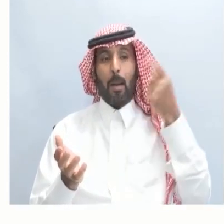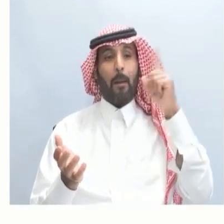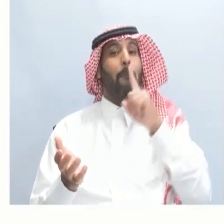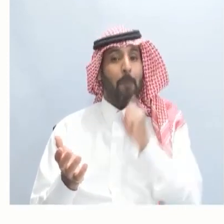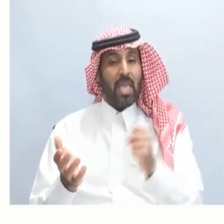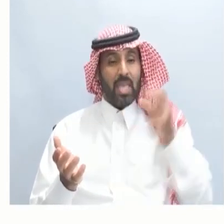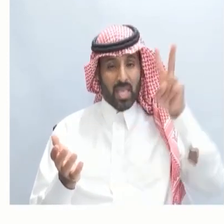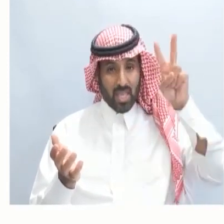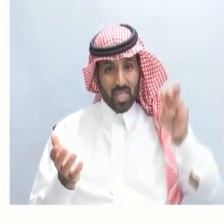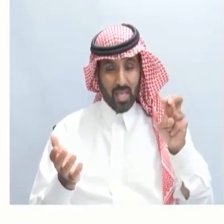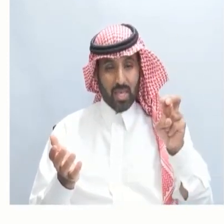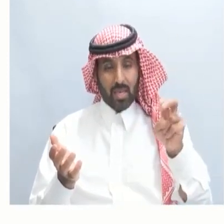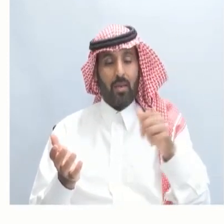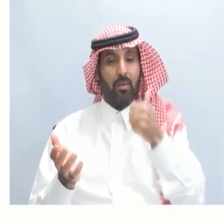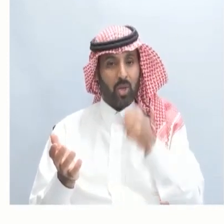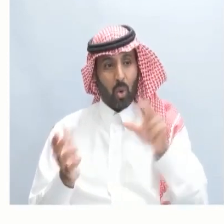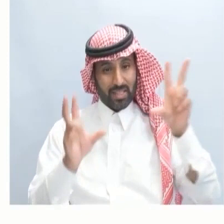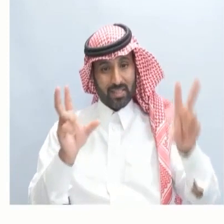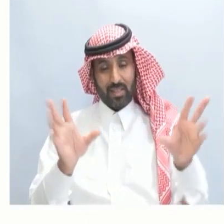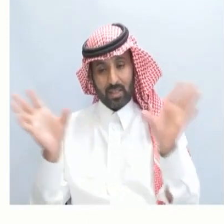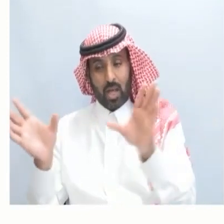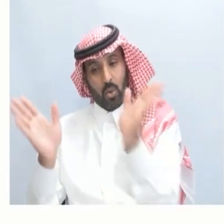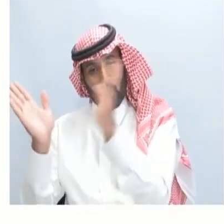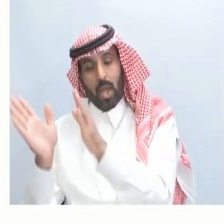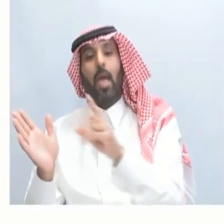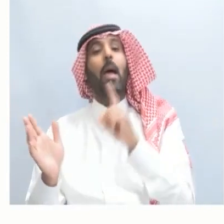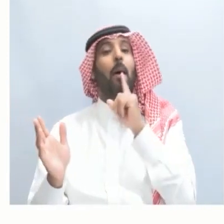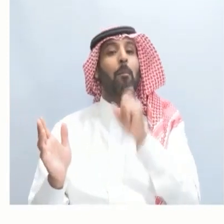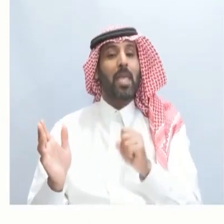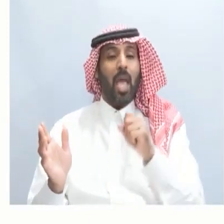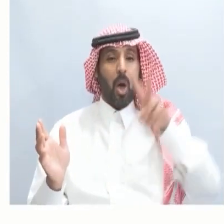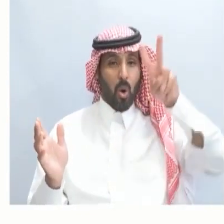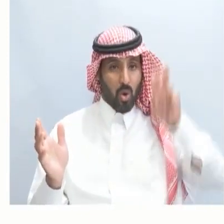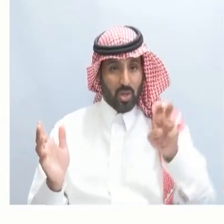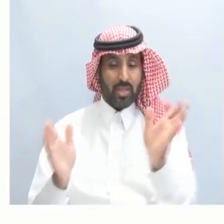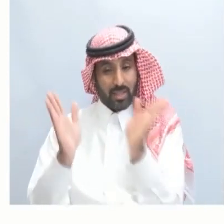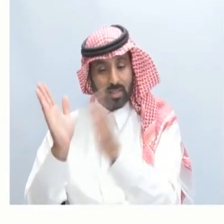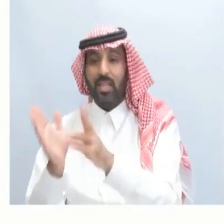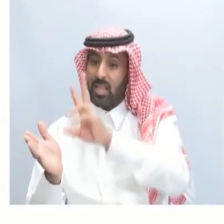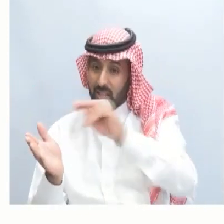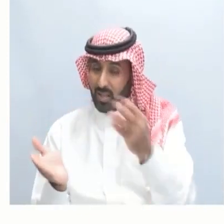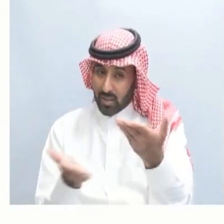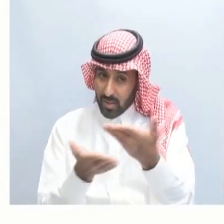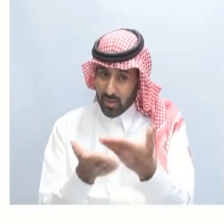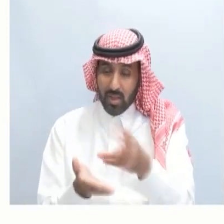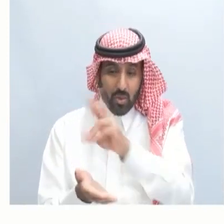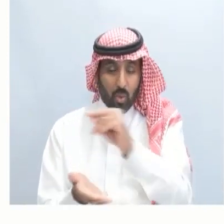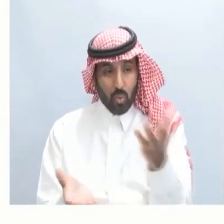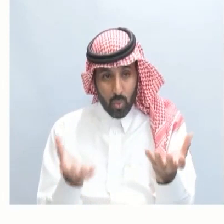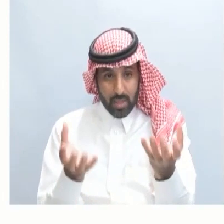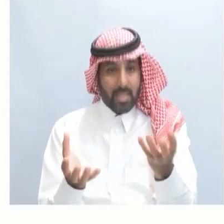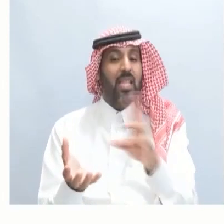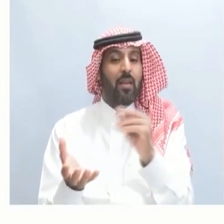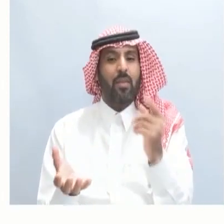يعني الكتله عندي كم 120 يمين ويسار فبالتالي ل تساوت الكتل ما رايك من